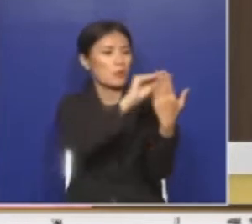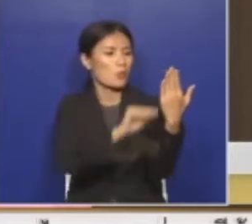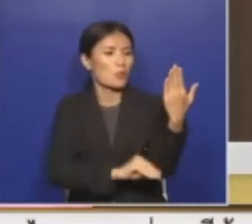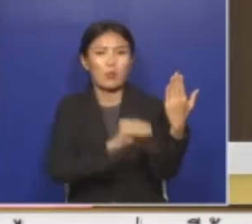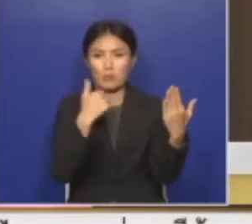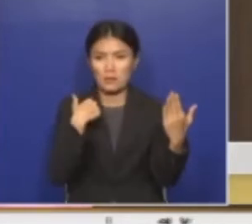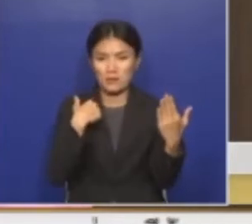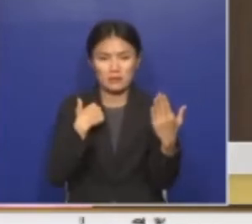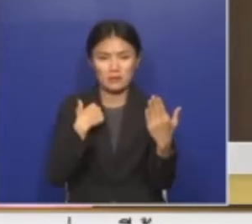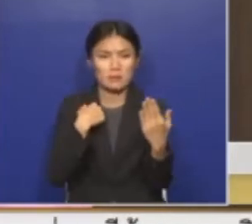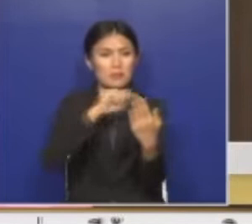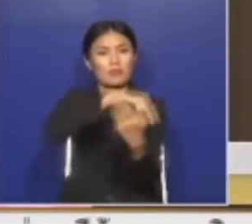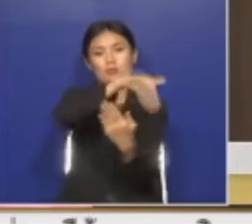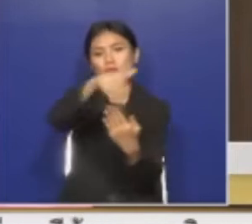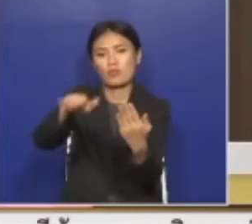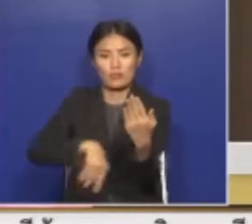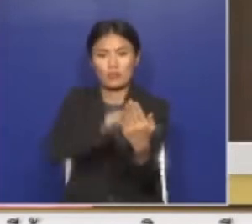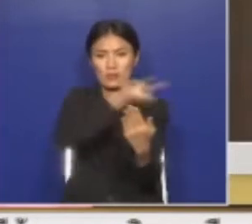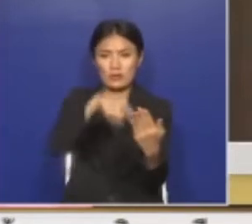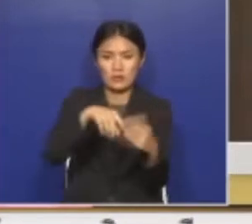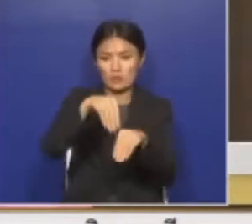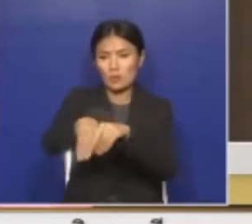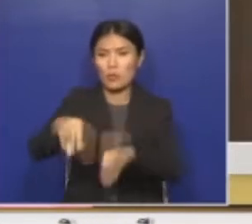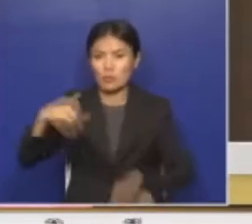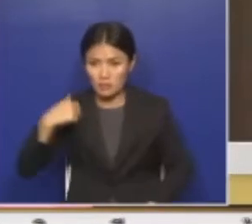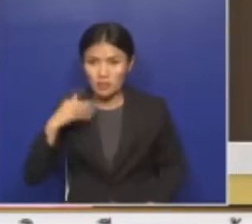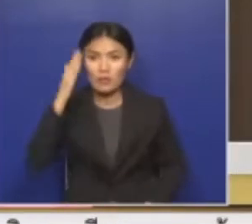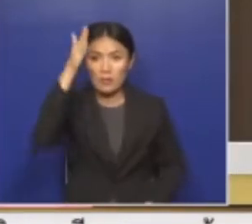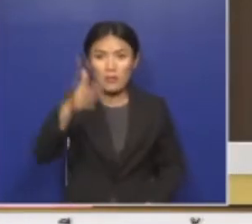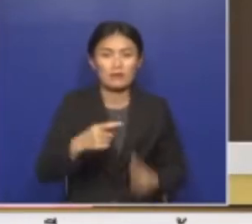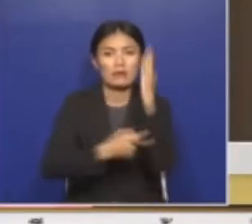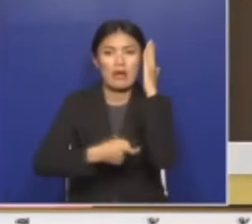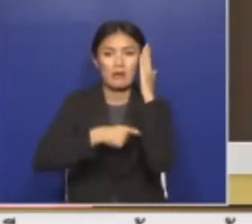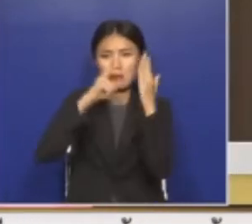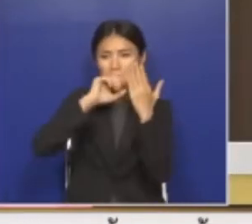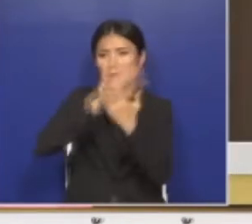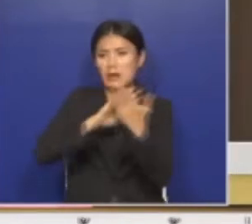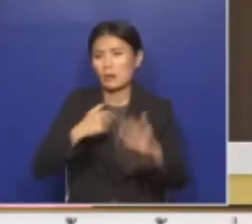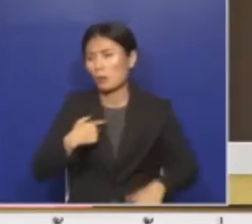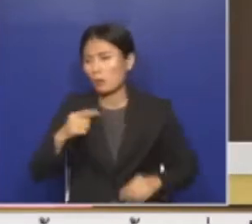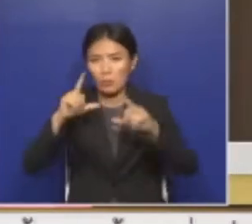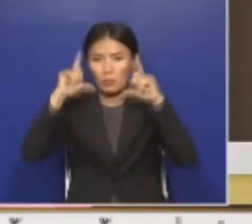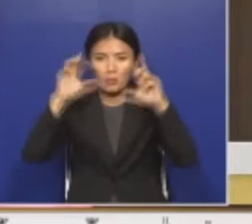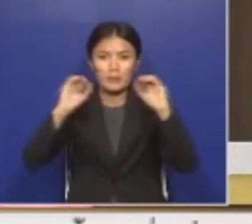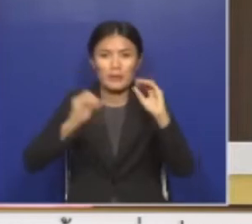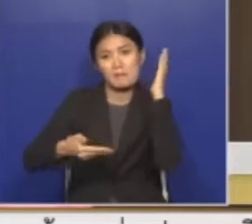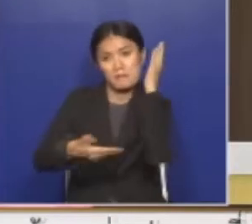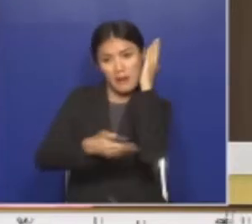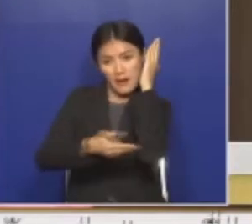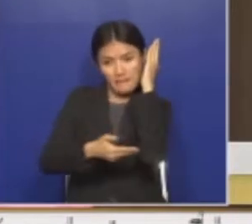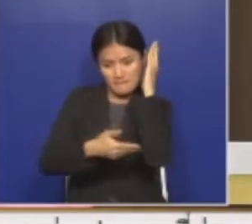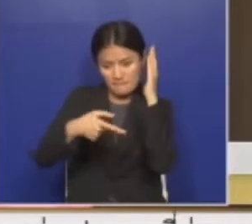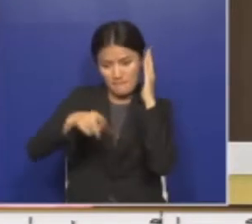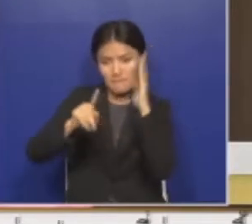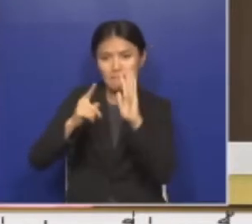ปลูกไปประเทศเพื่อนบ้านเยอะแยะมากมายทำให้ยางพาราไม่เป็นพืชอนาคตของประเทศไทยต่อไปปาล์มน้ำมันนะครับวันนี้ก็